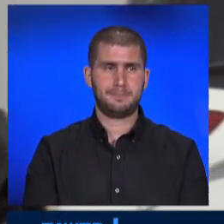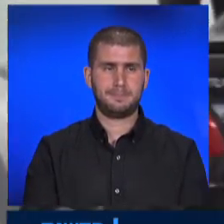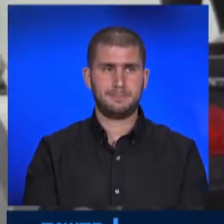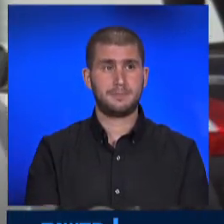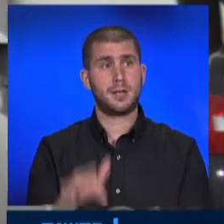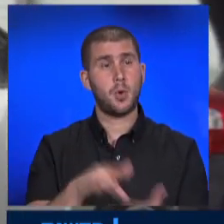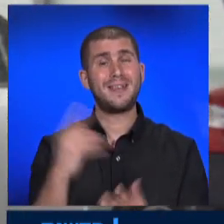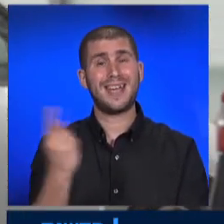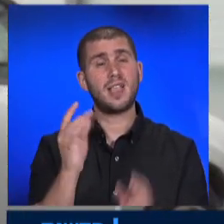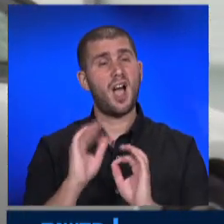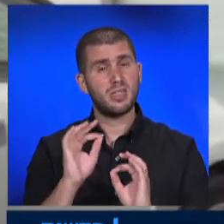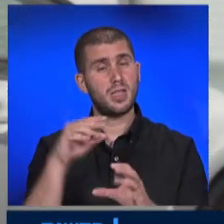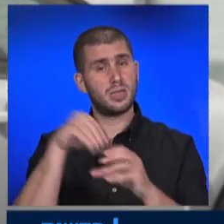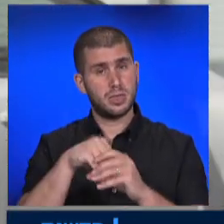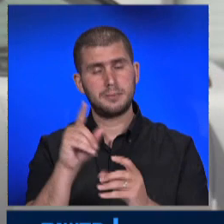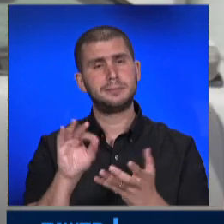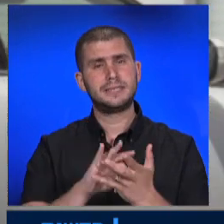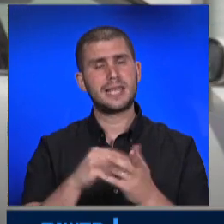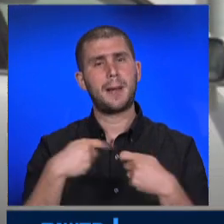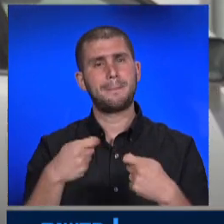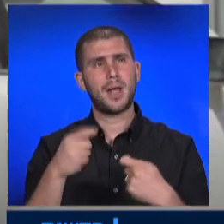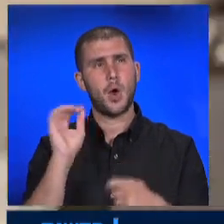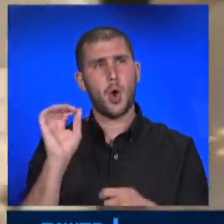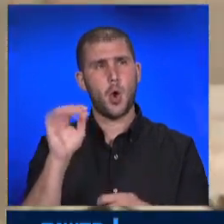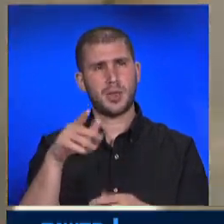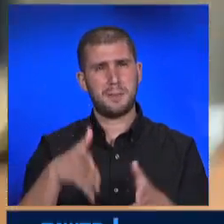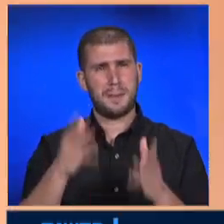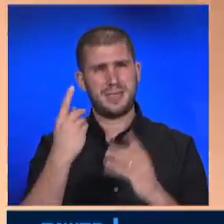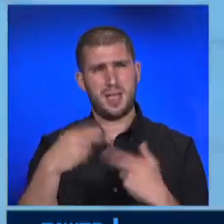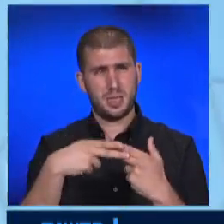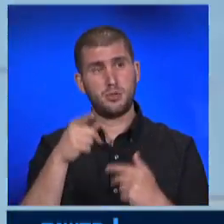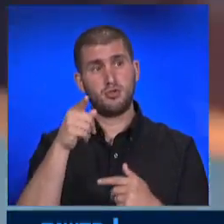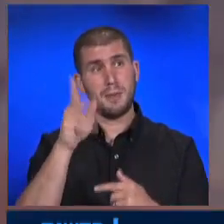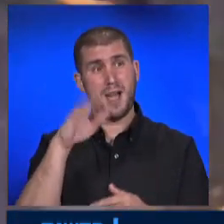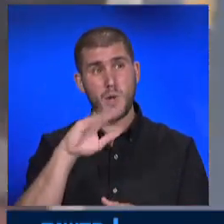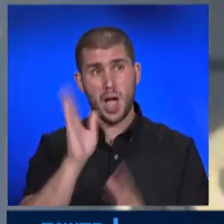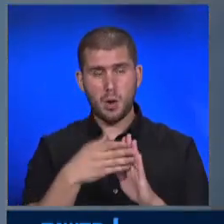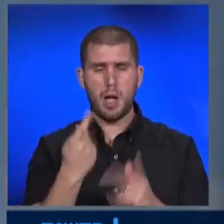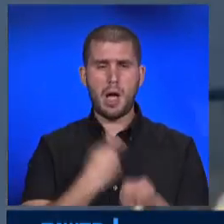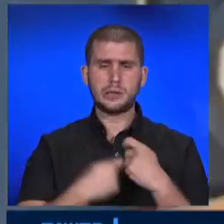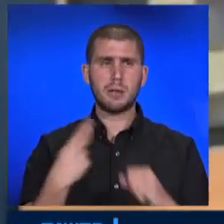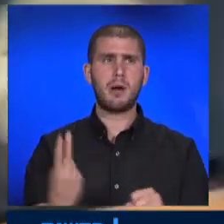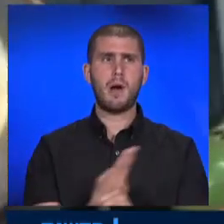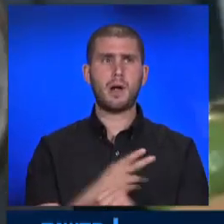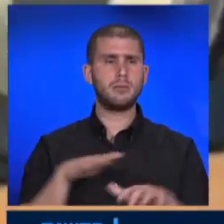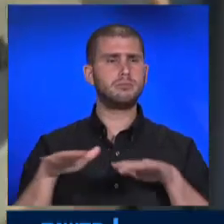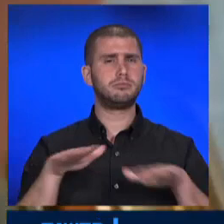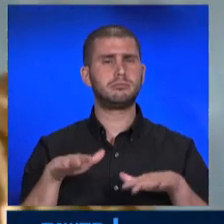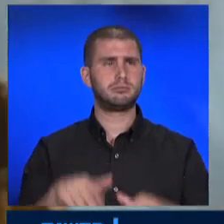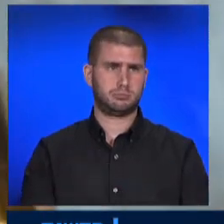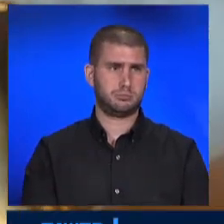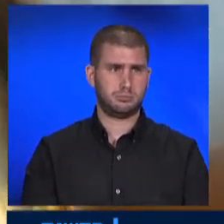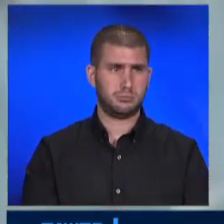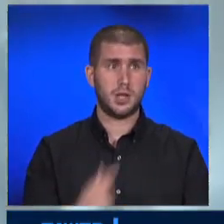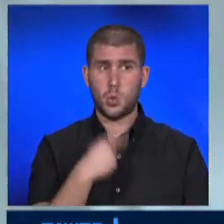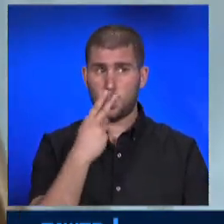המקום היחיד שעדיין מאויש הוא משרד המחירות שבצד הבניין, שם, למרות הכל, העסקים כרגיל.